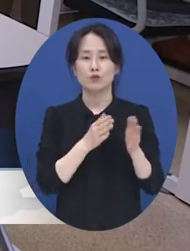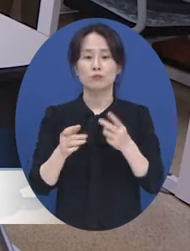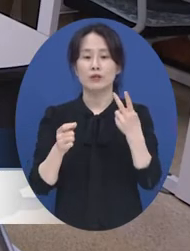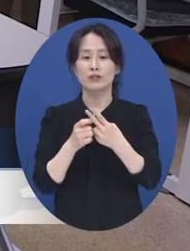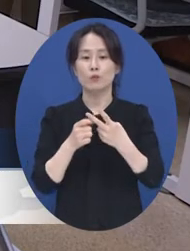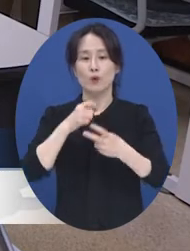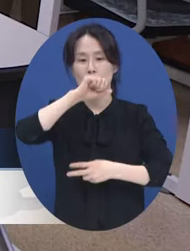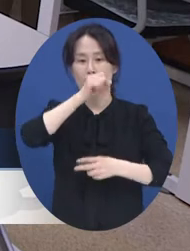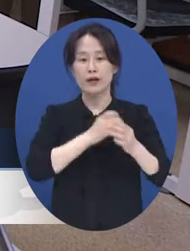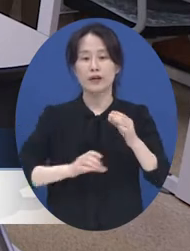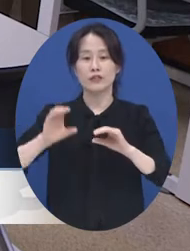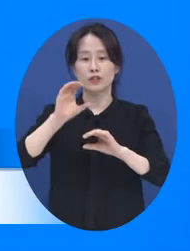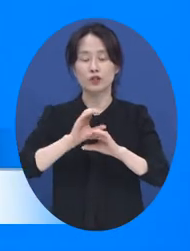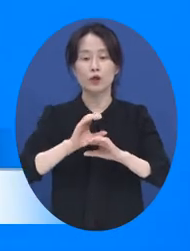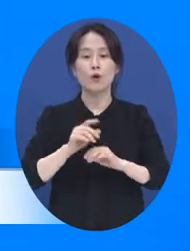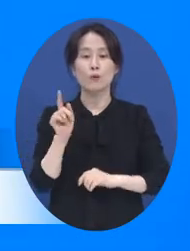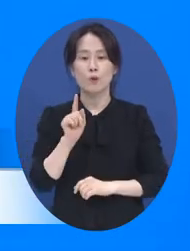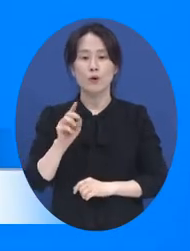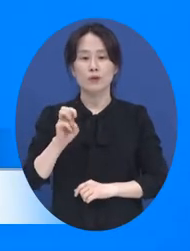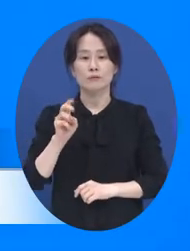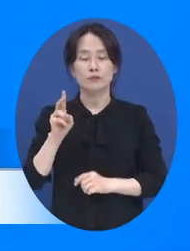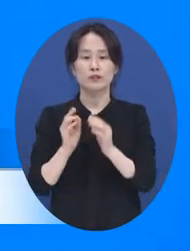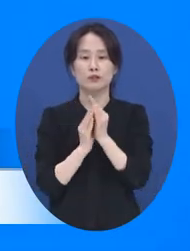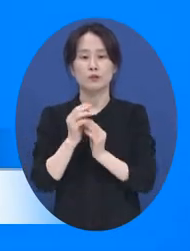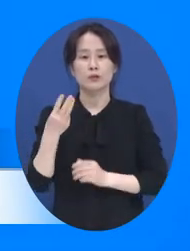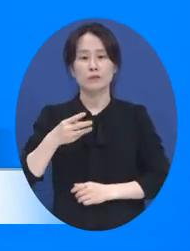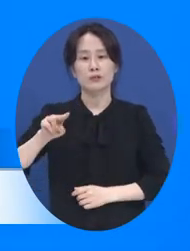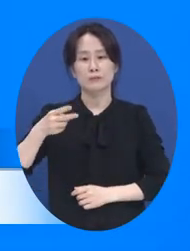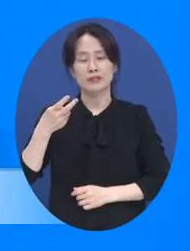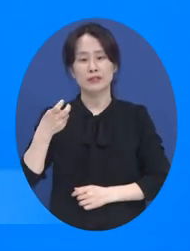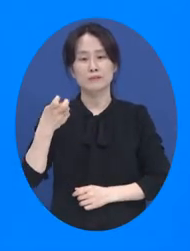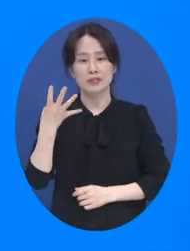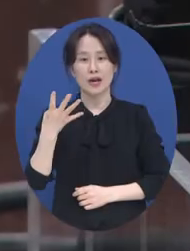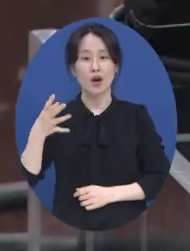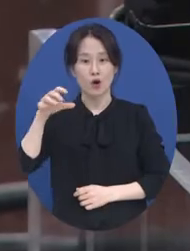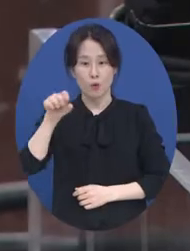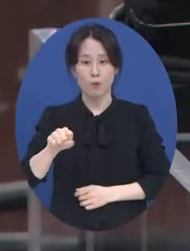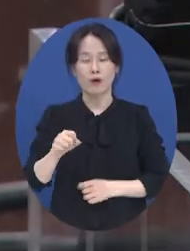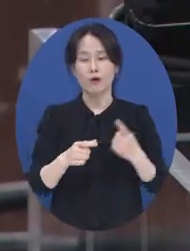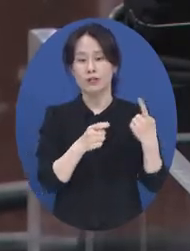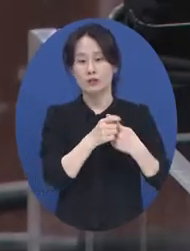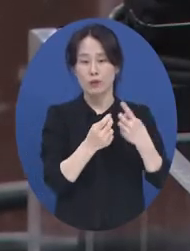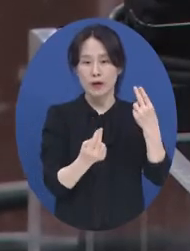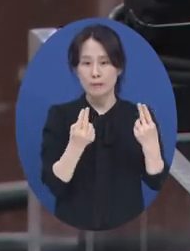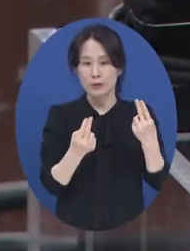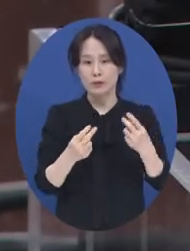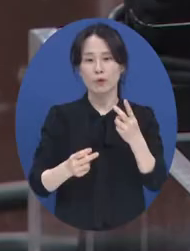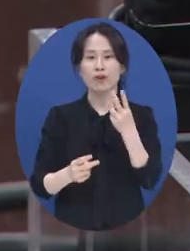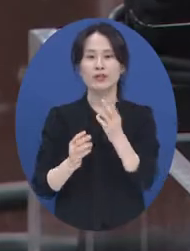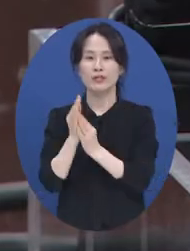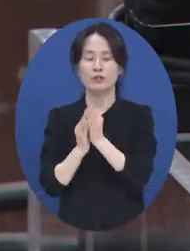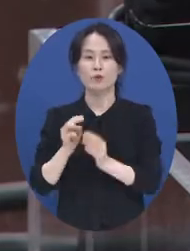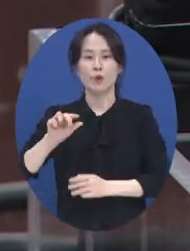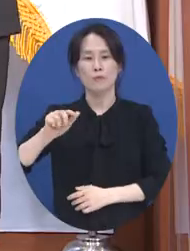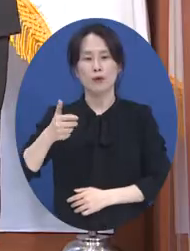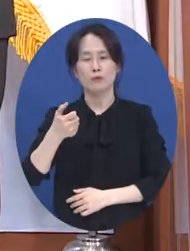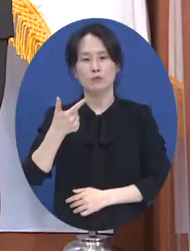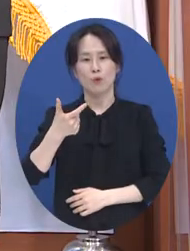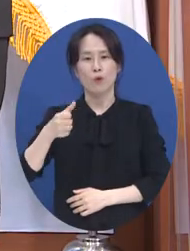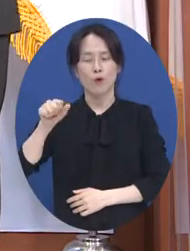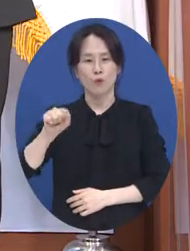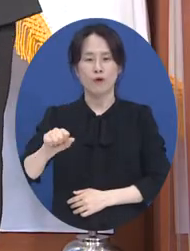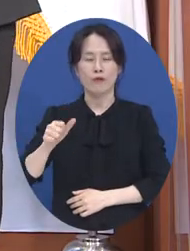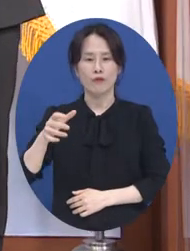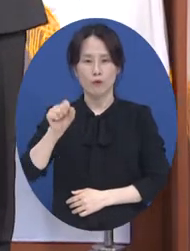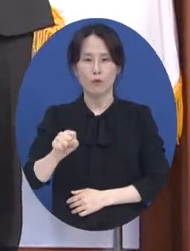경기도가 편성한 올해 2회 추가 경정 예산안 규모는 32조 3,224억 원. 1회 추경 대비 2조 865억